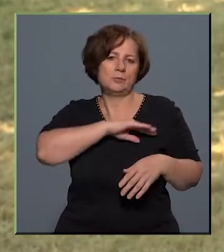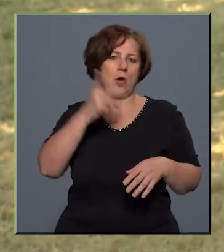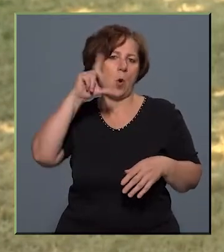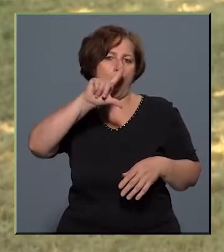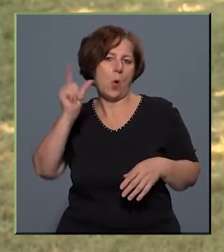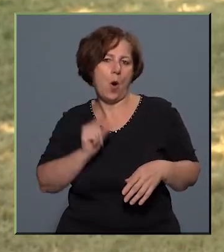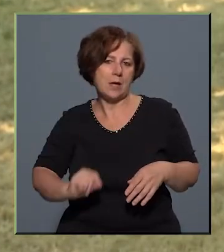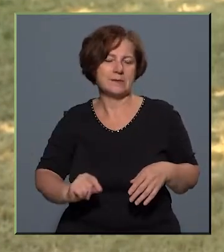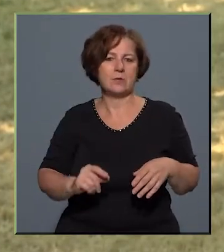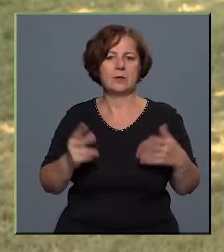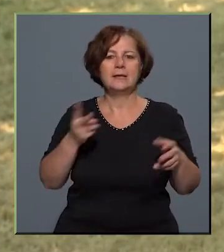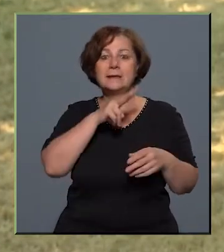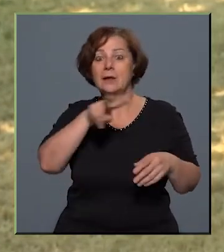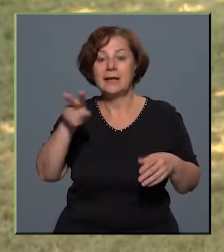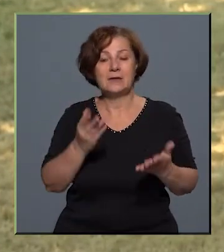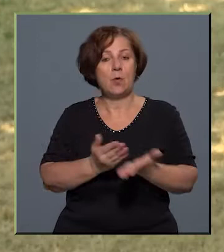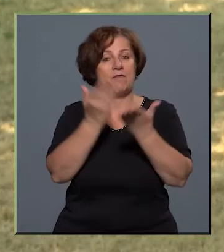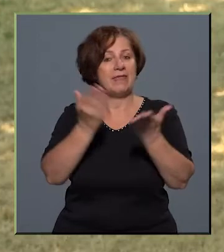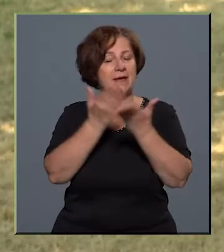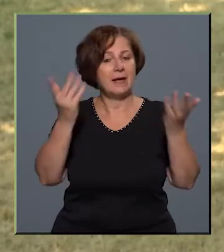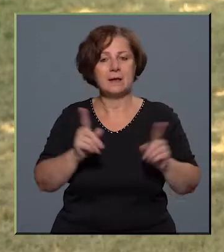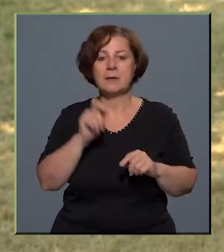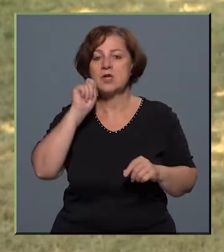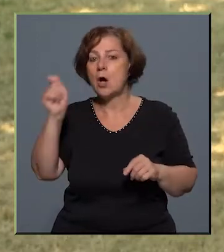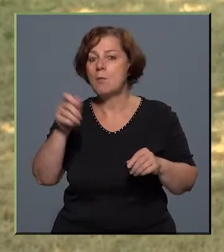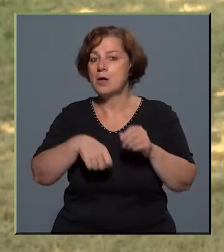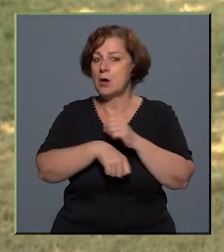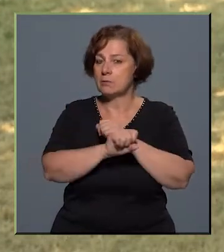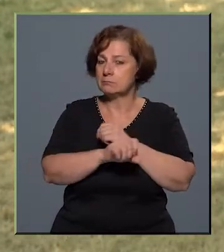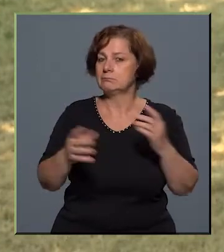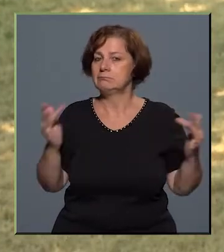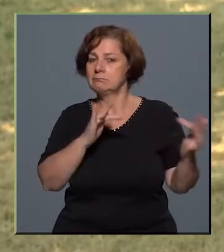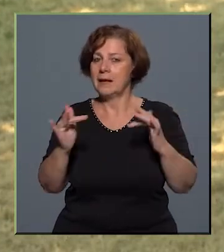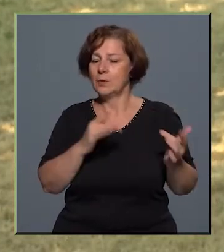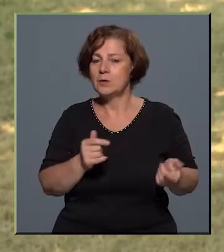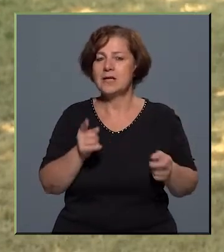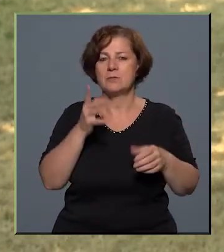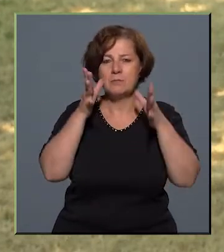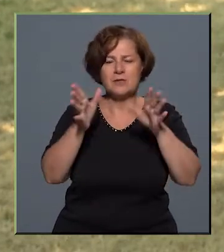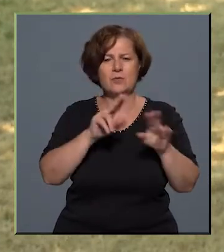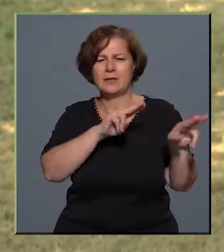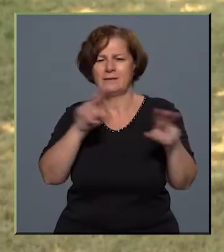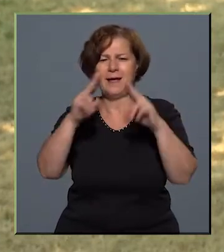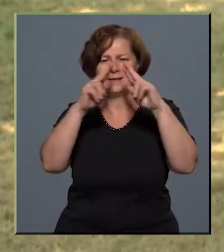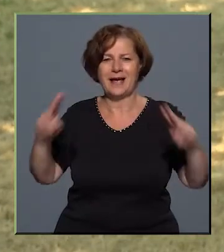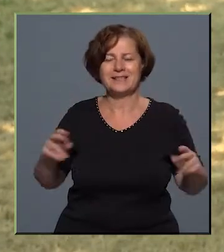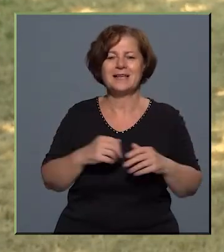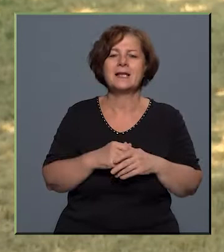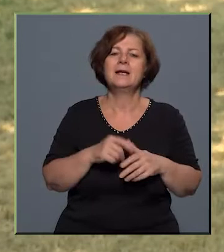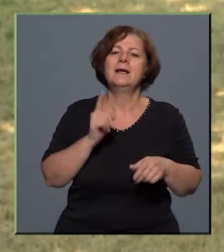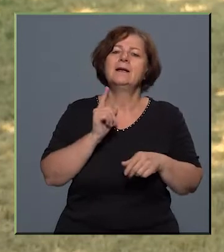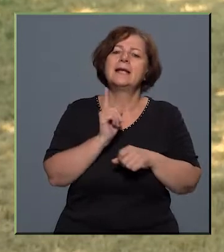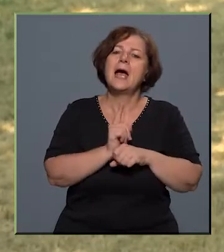olaszok. Tehát, hogy a kilátogató vendégeknek azt hiszem nem csak a magyar mérkőzés, bár bízunk abban, hogy itt azért telt ház lesz a magyar